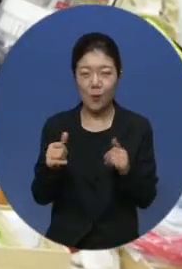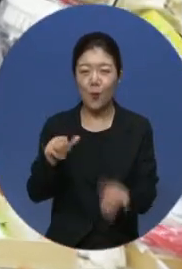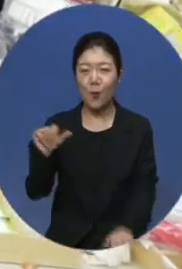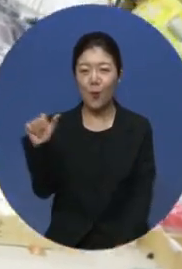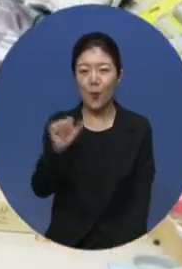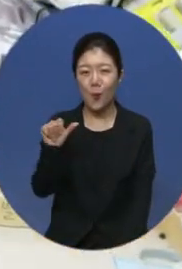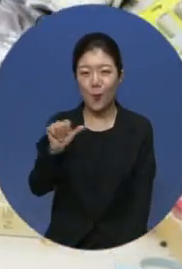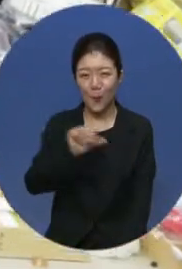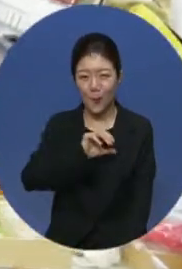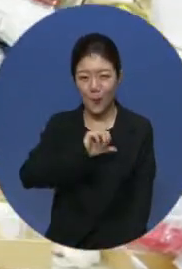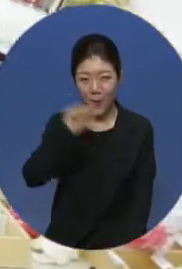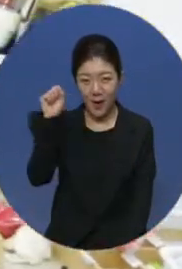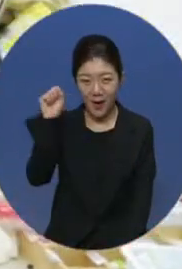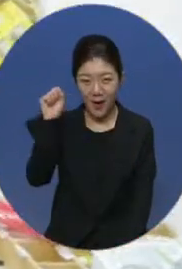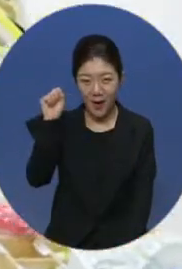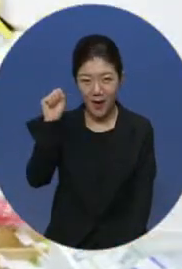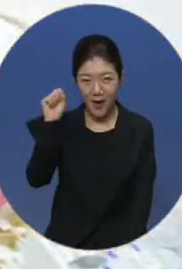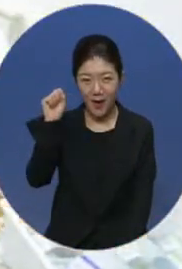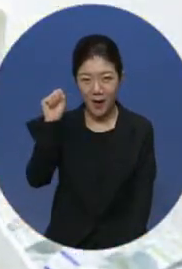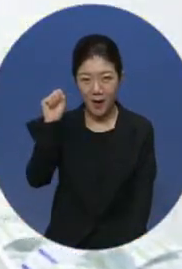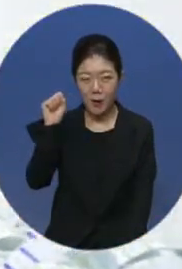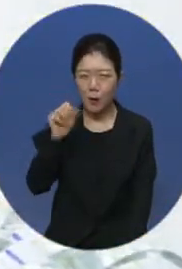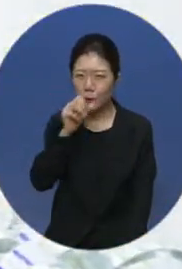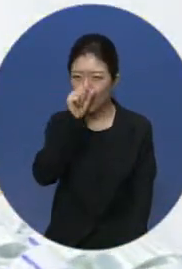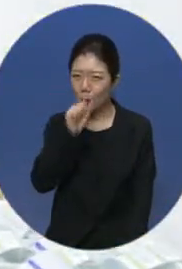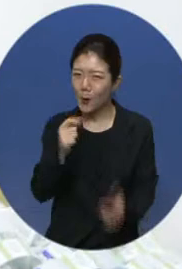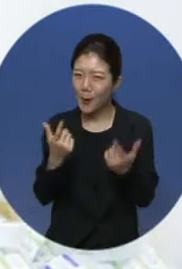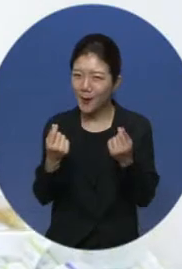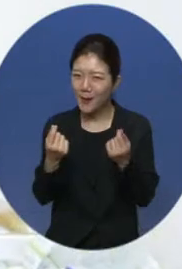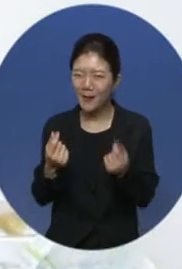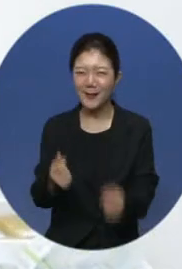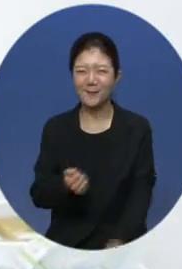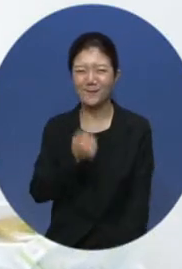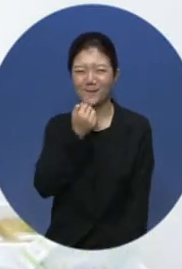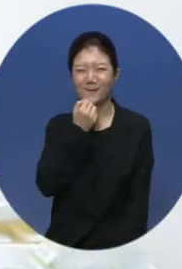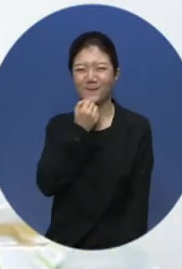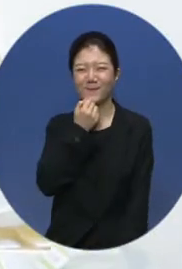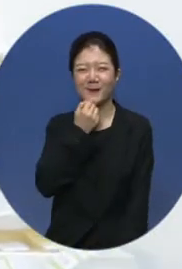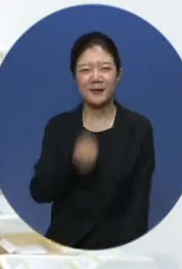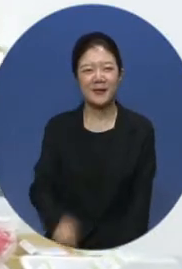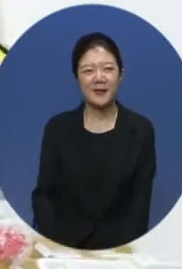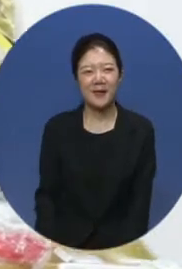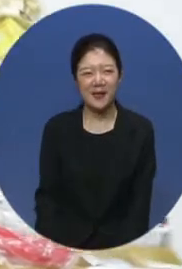직원분이 네. 5,000원 걸렸잖아요. 네. 근데 엄청 좋아하시는 것 같은데.